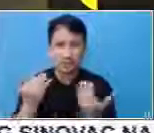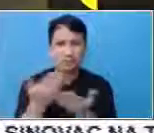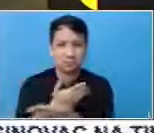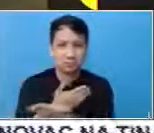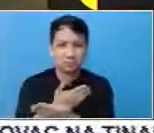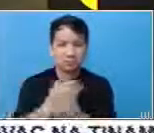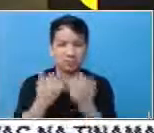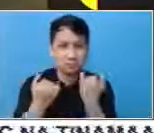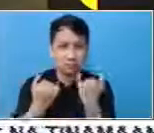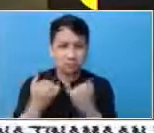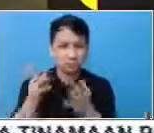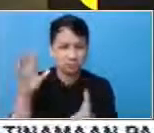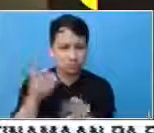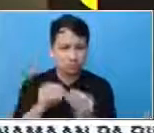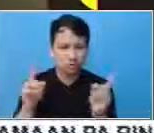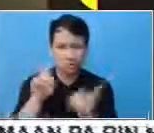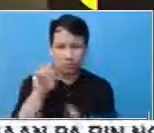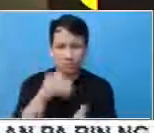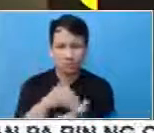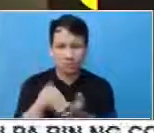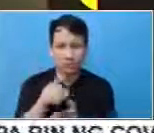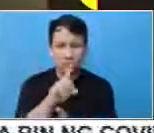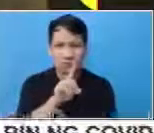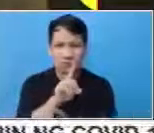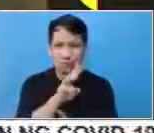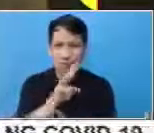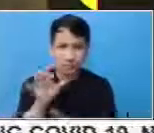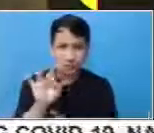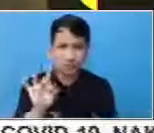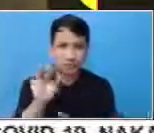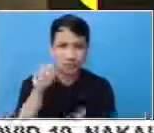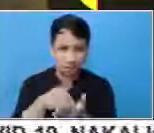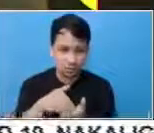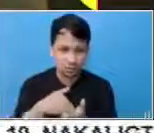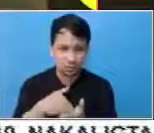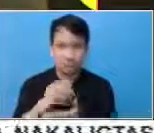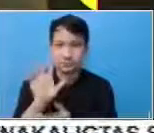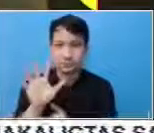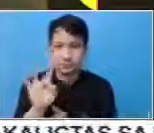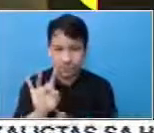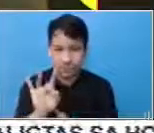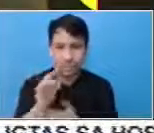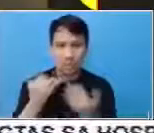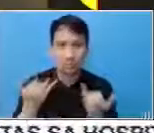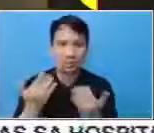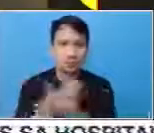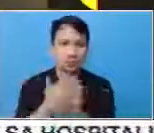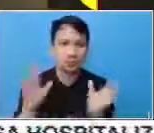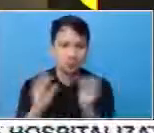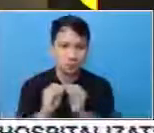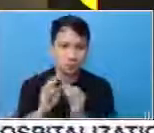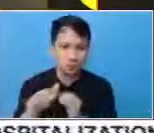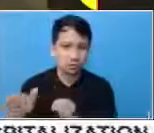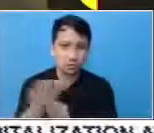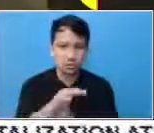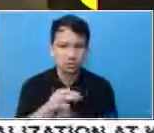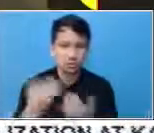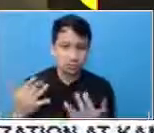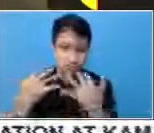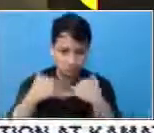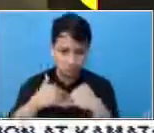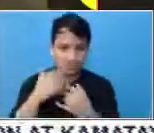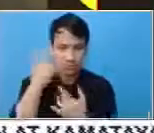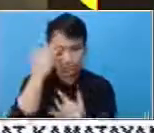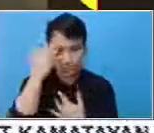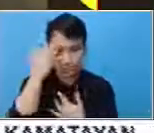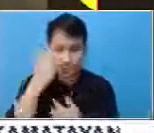Sisimula na ngayong araw ang pagbabakuna sa mga nasa A4 Priority Group sa Calabar Zone. Isasagawa ang ceremonial